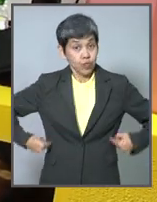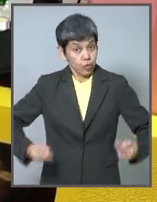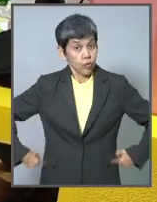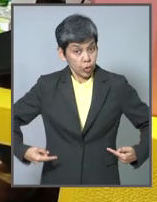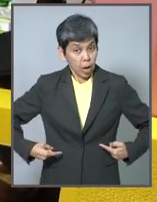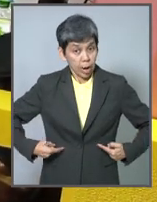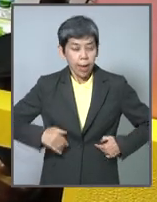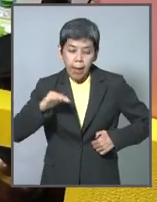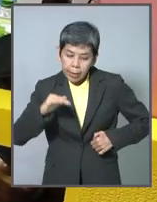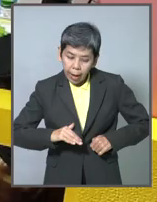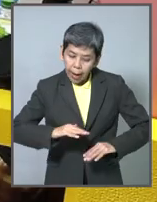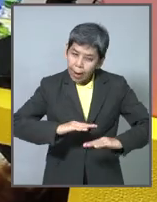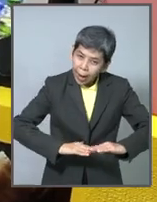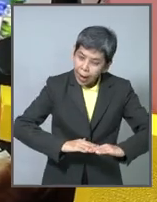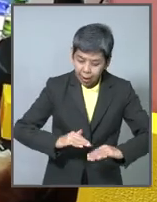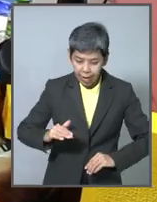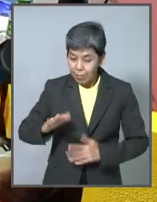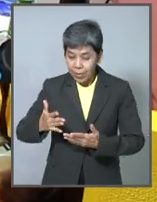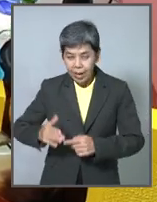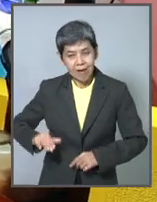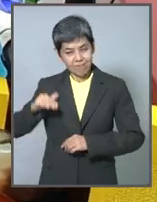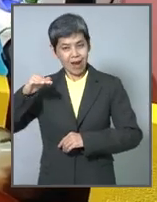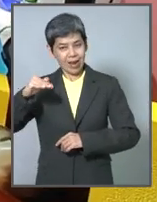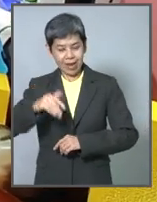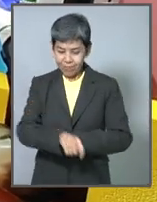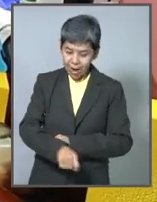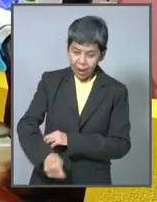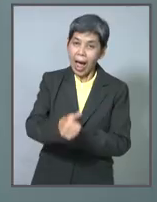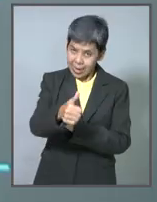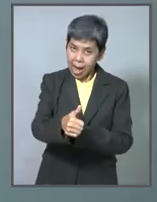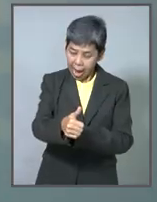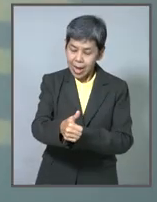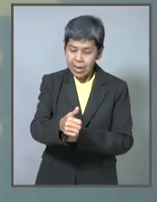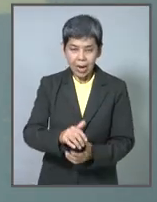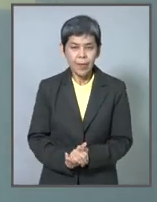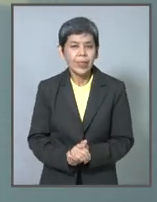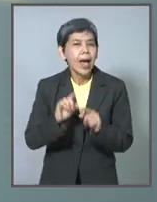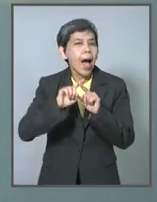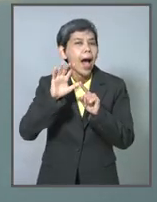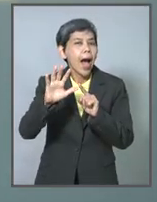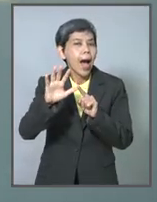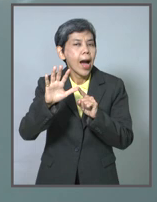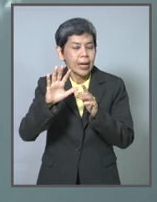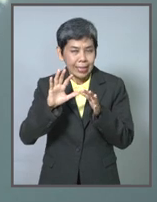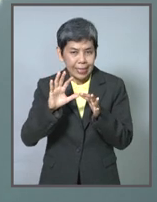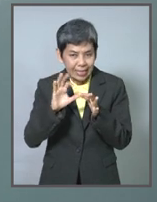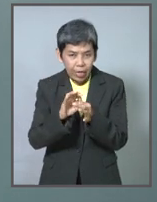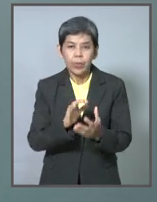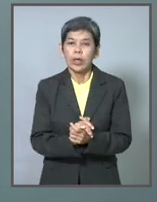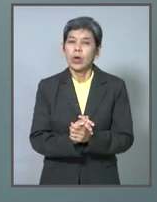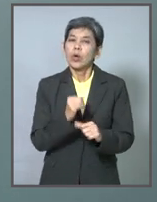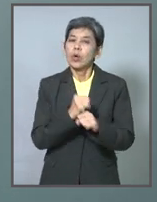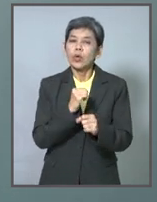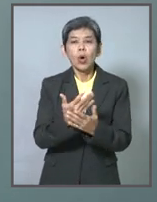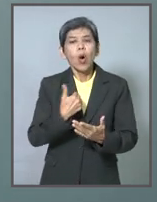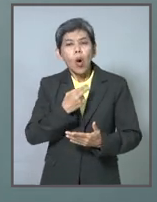องเตี้ยหน่อยคนที่ไม่ได้ใช้ก็สูงหน่อยใช้ไม้เท้าก็ต้องได้ใช่5จะเป็นเรื่องเผื่อเรื่องความผิดพล